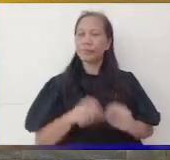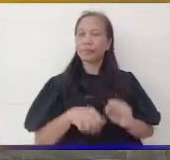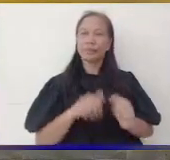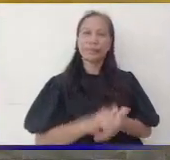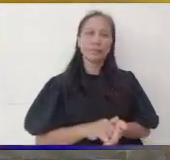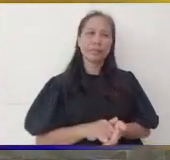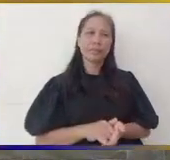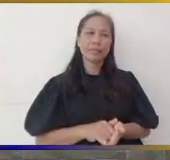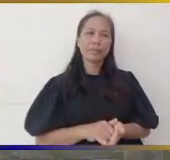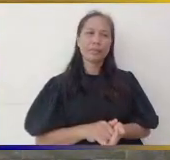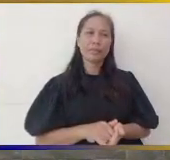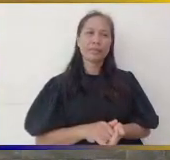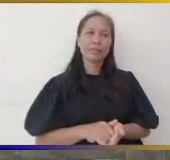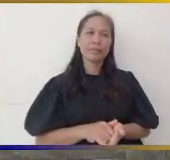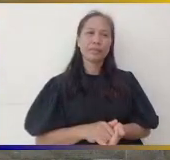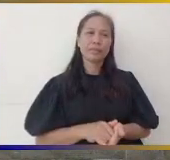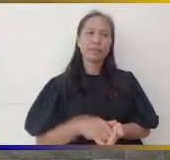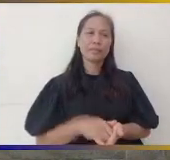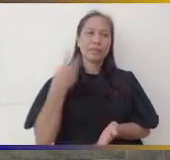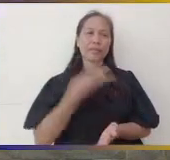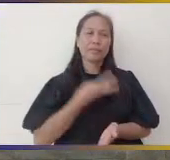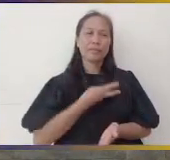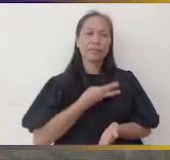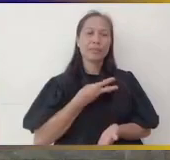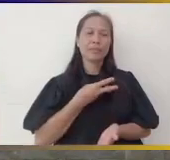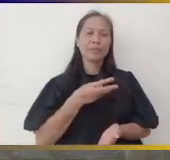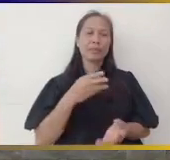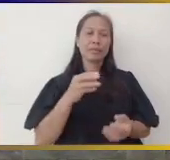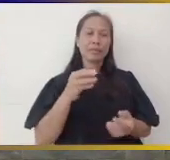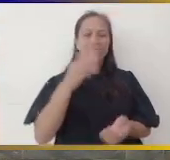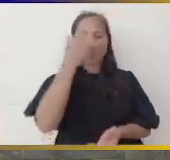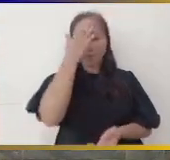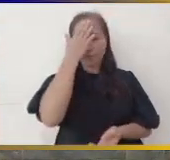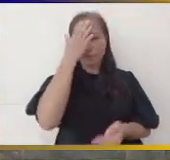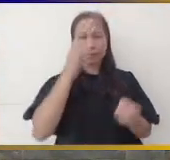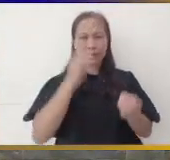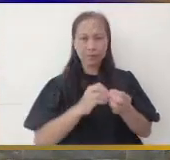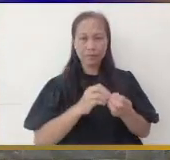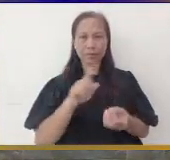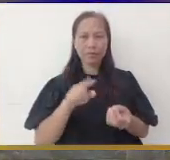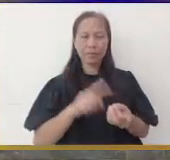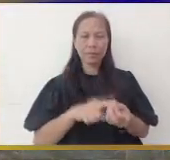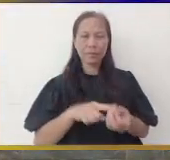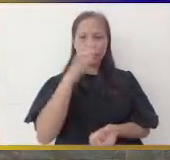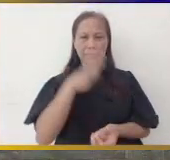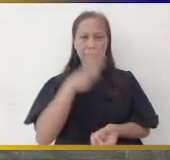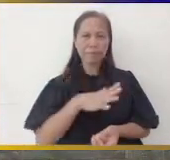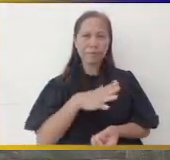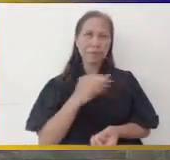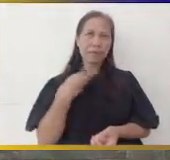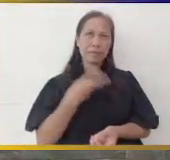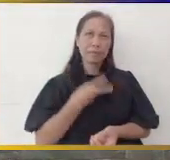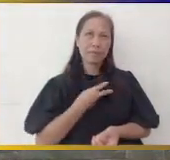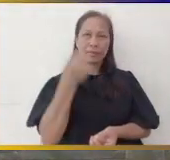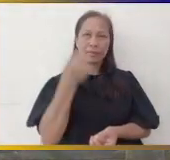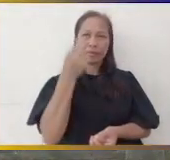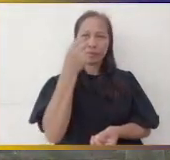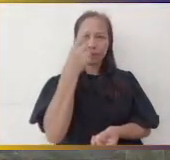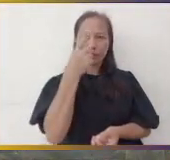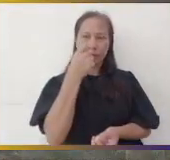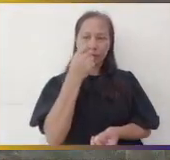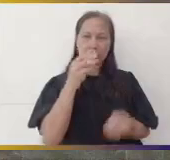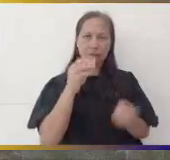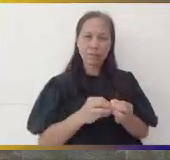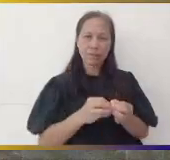simbahan para mas lalo pa nating makilala ang Diyos at mas lalo pa nating maunawaan ayon sa kanyang